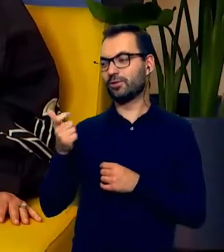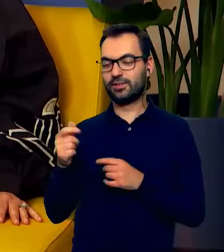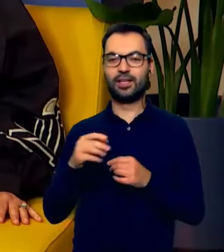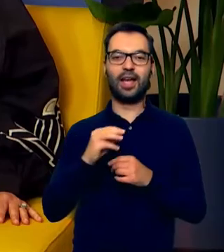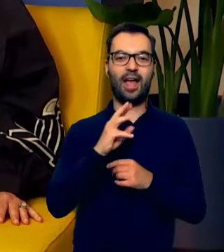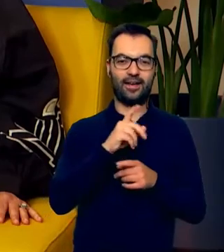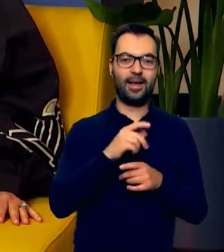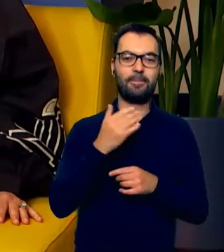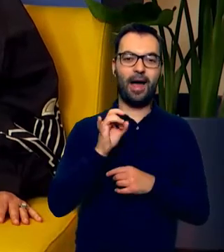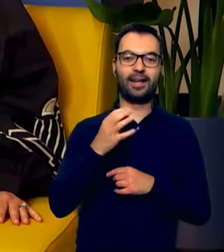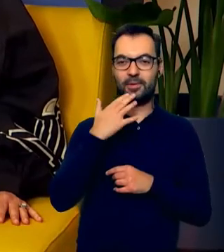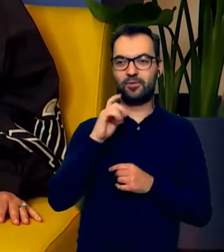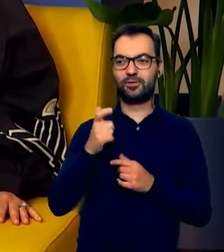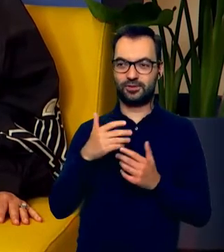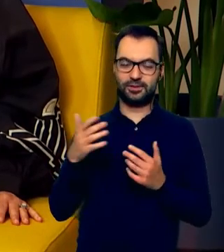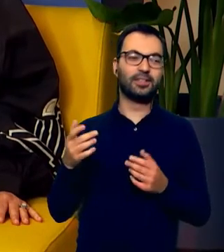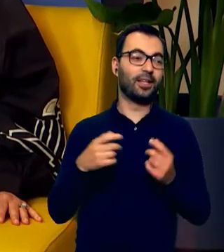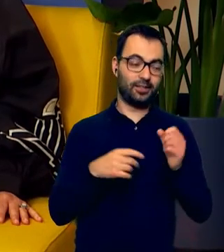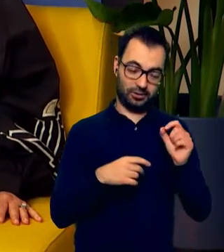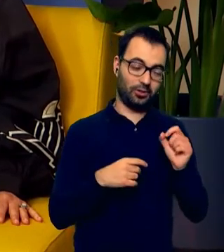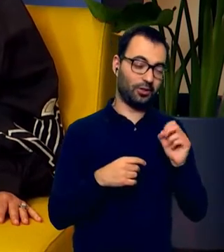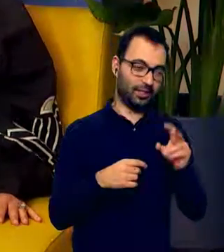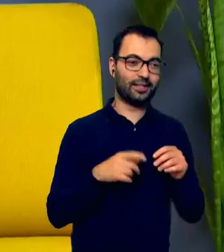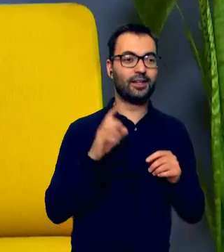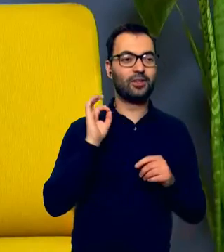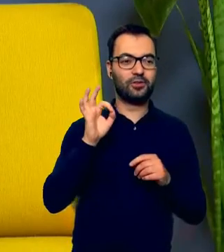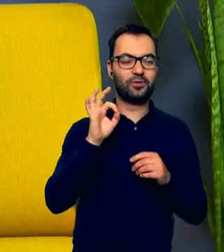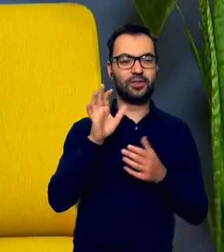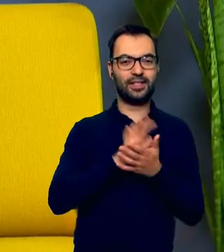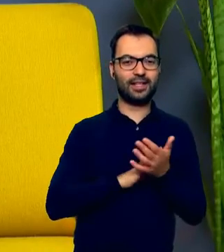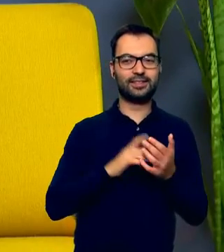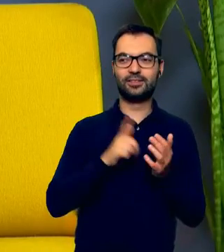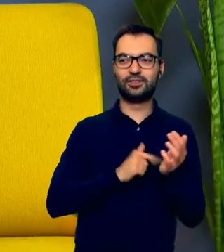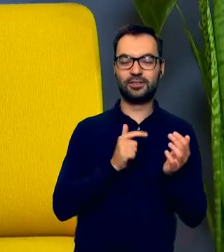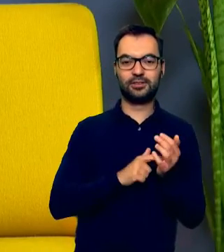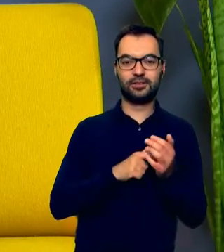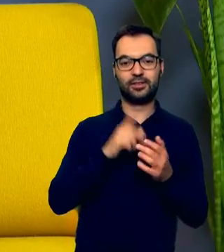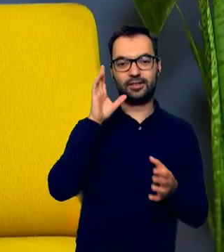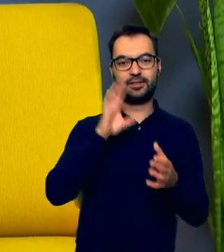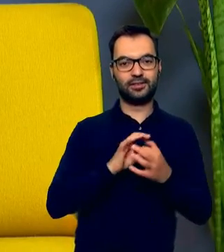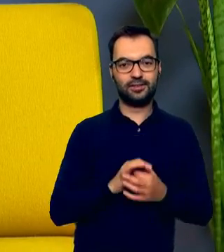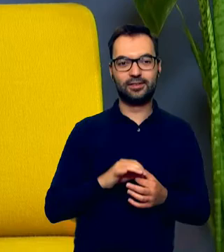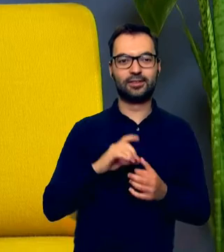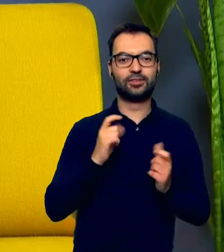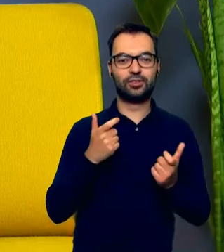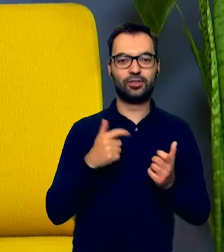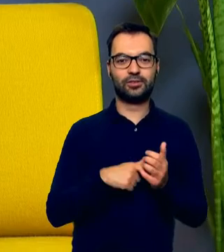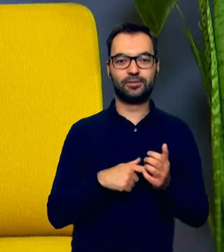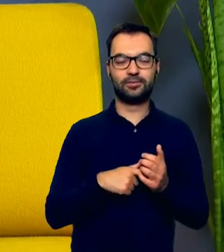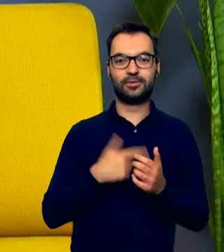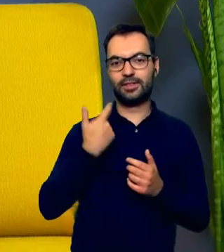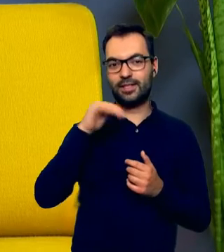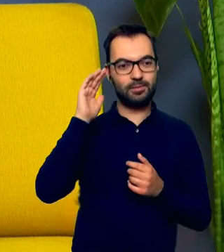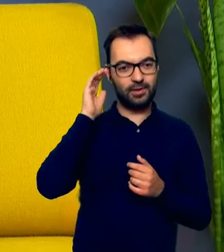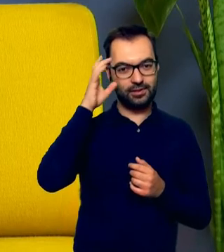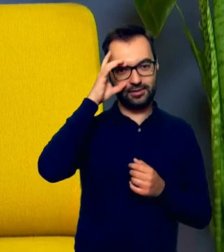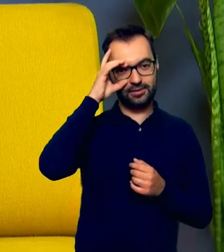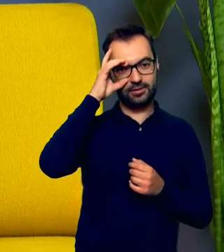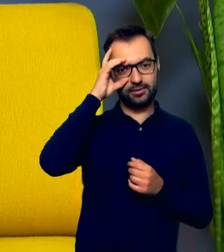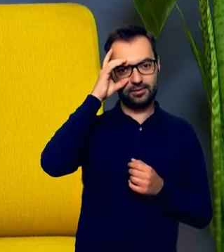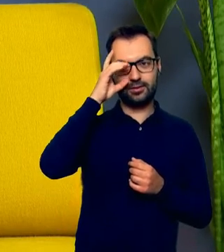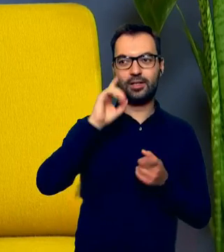a w Ewy tekście, bo Magda mówi coś. I potem trochę też, no i u ciebie też dosyć często są te nawiązania do tego, że czegoś nie pamiętasz,